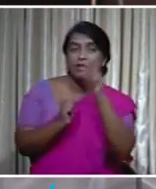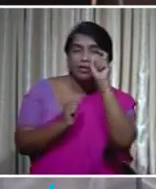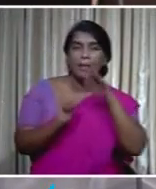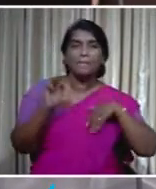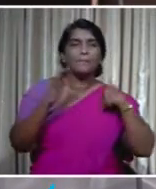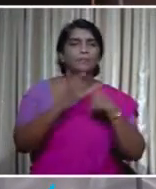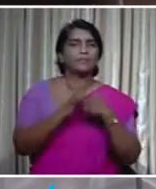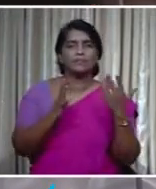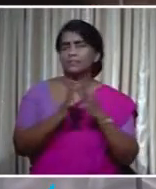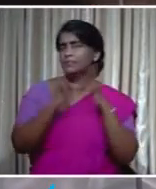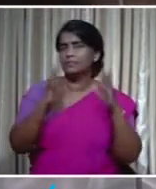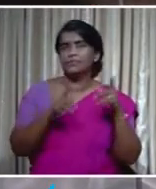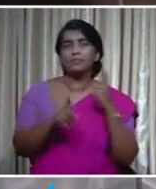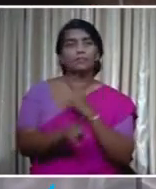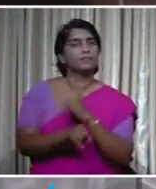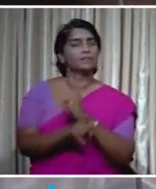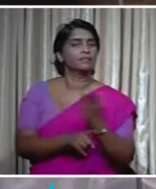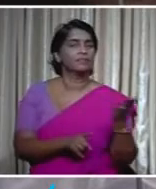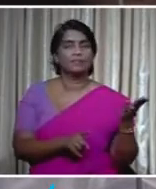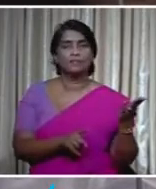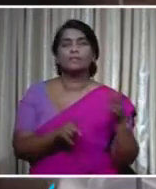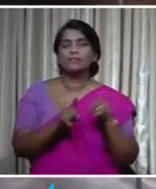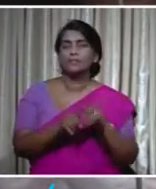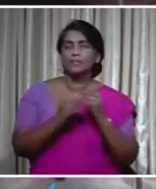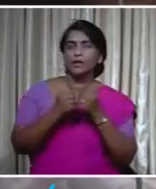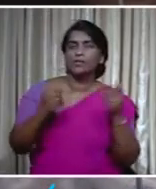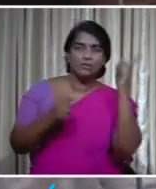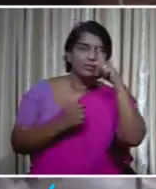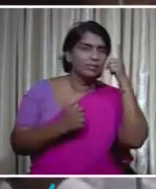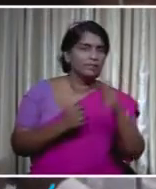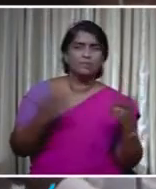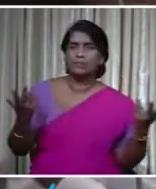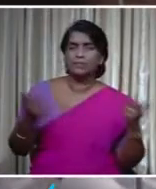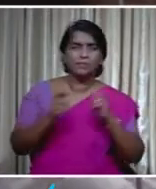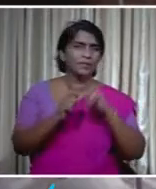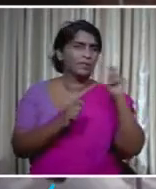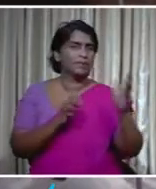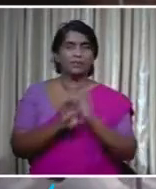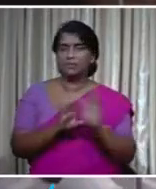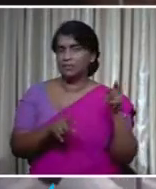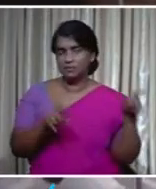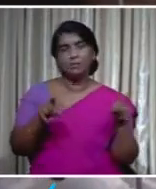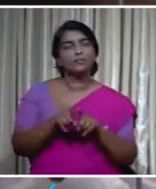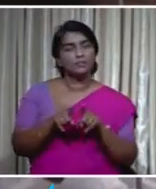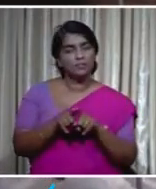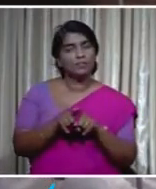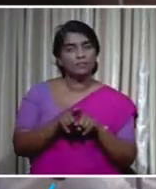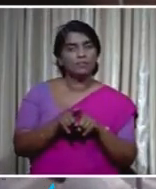கொண்டு அதிபர் கடமையை ஆற்றுகிறார்கள், எந்த கொடுப்பனவும் இல்லை. இதே போலதான் வன்னி பகுதியினுடைய பெரும்பகுதிகள், மலையக பகுதிகள், அதைவிட